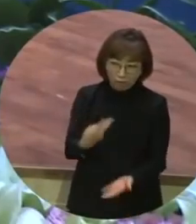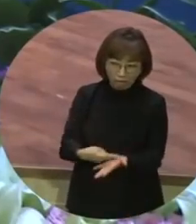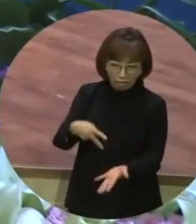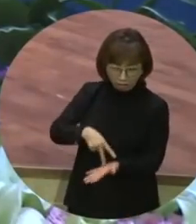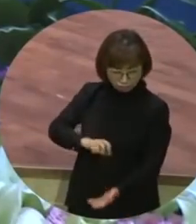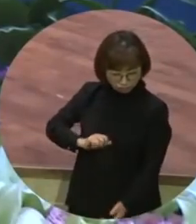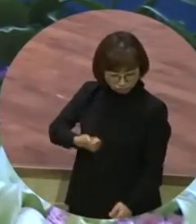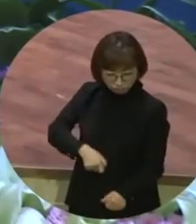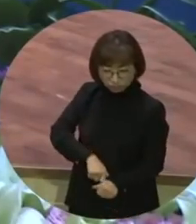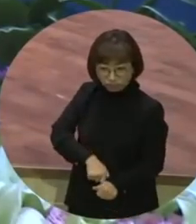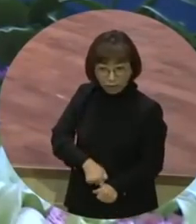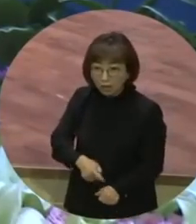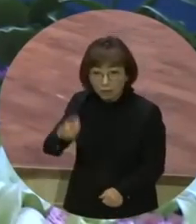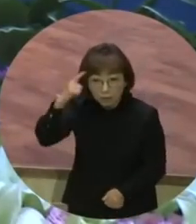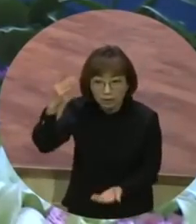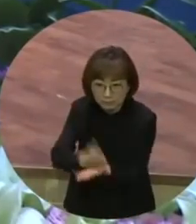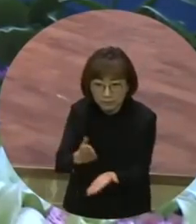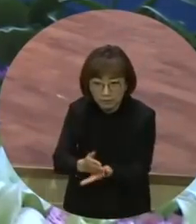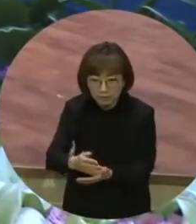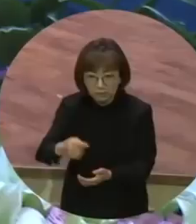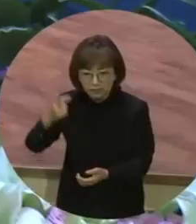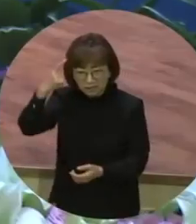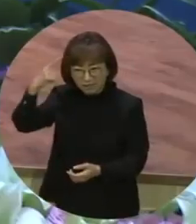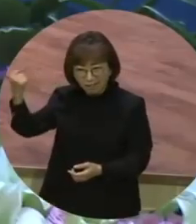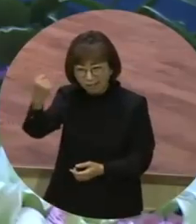나 한 적이 없어. 그 예틀이에요.